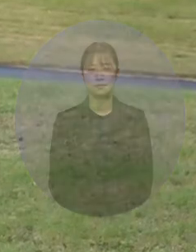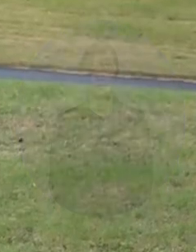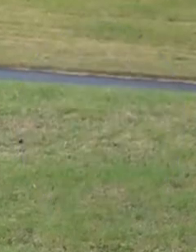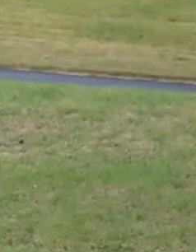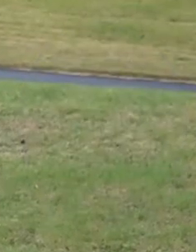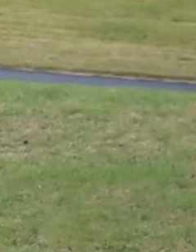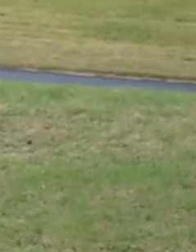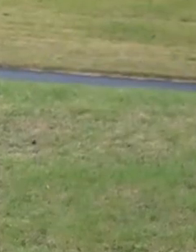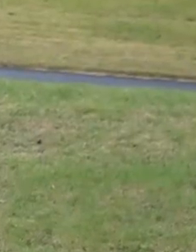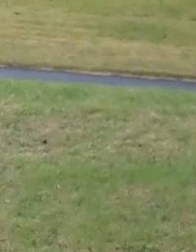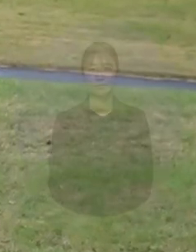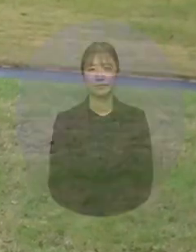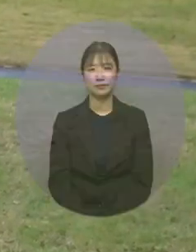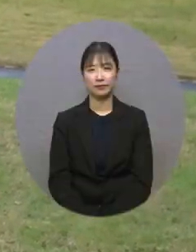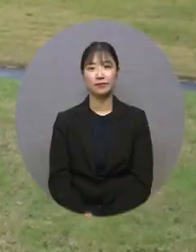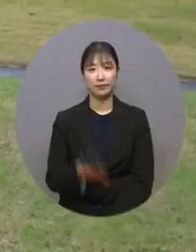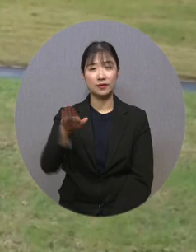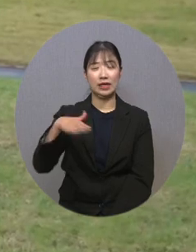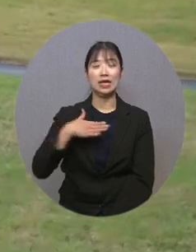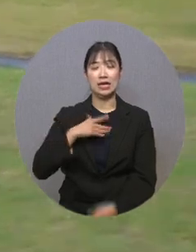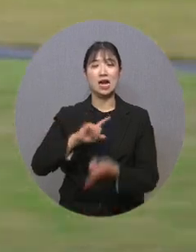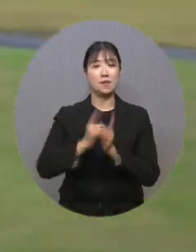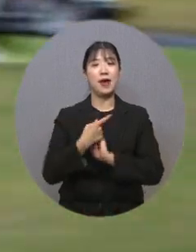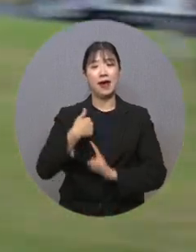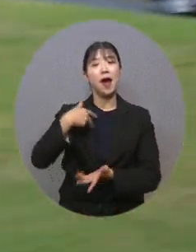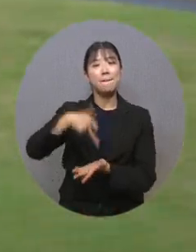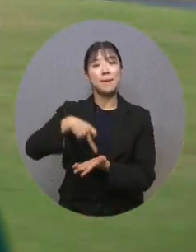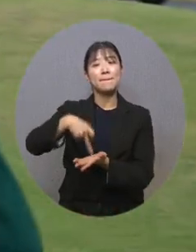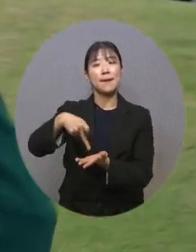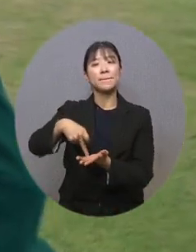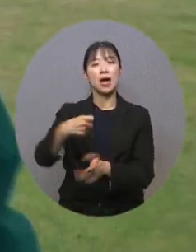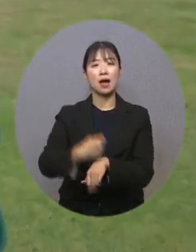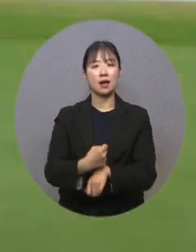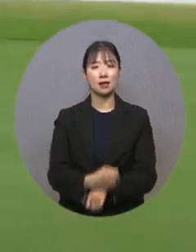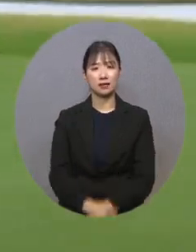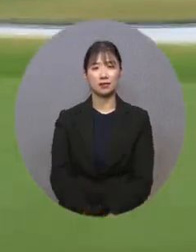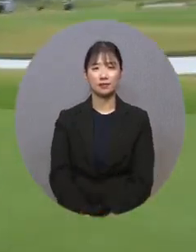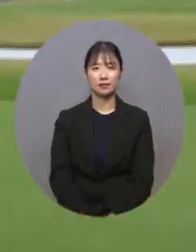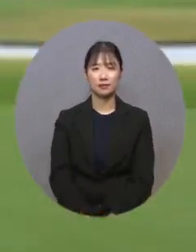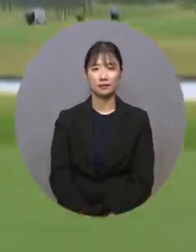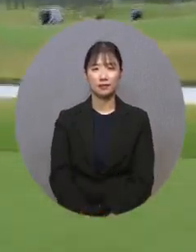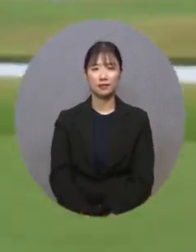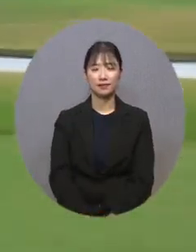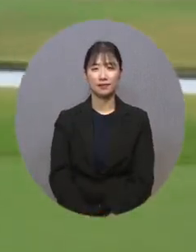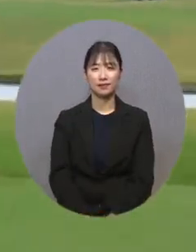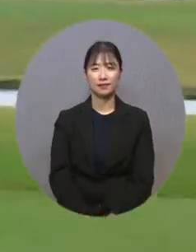소영아, 네. 내가 깽깽이 할게. 네. 언니 한 발 들고 있어야 돼.